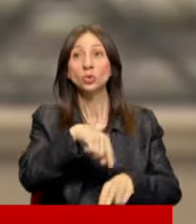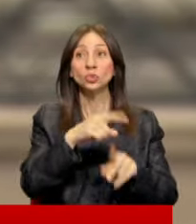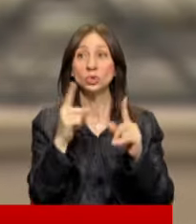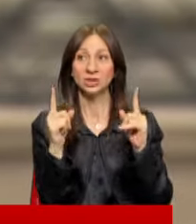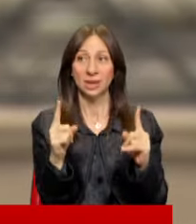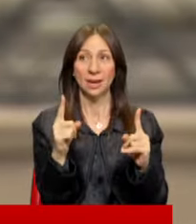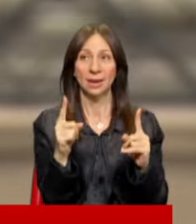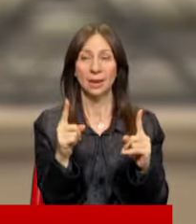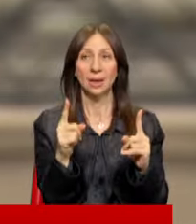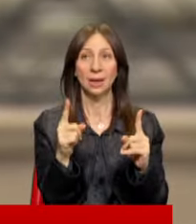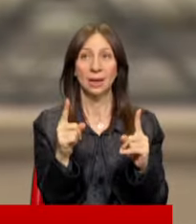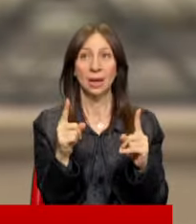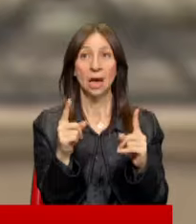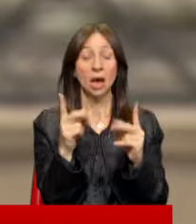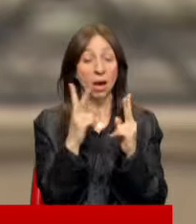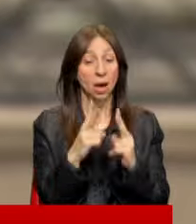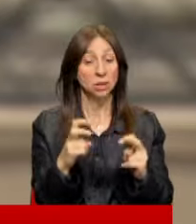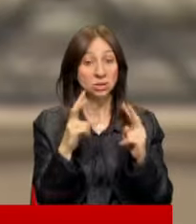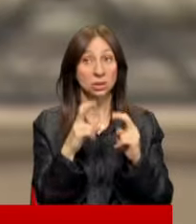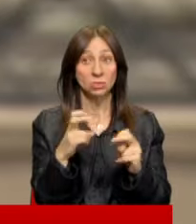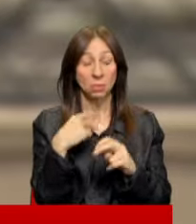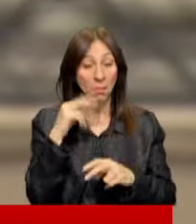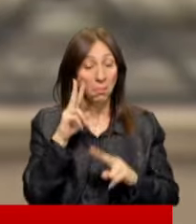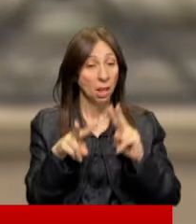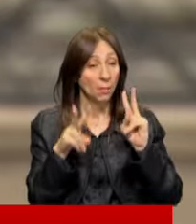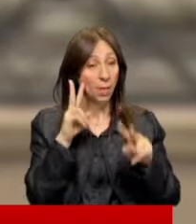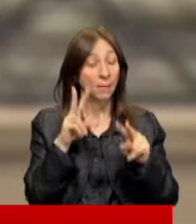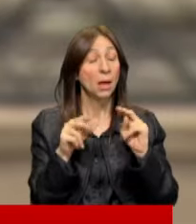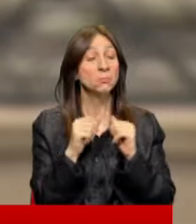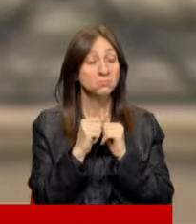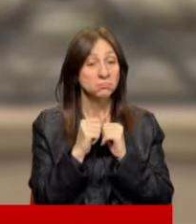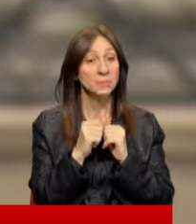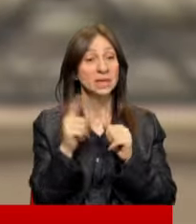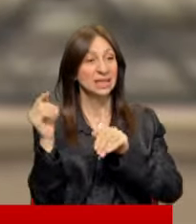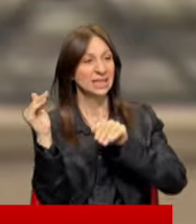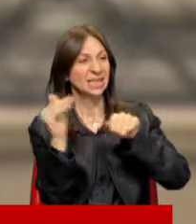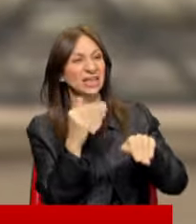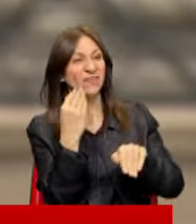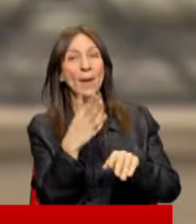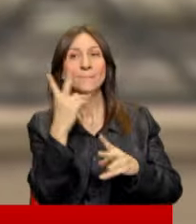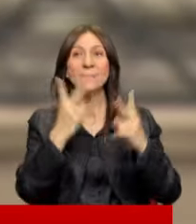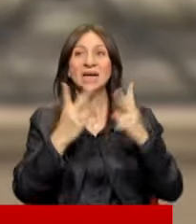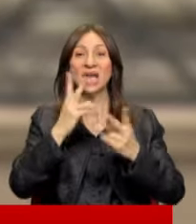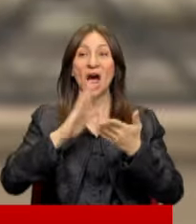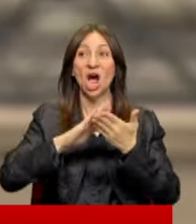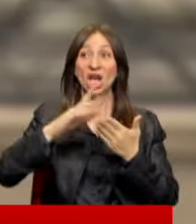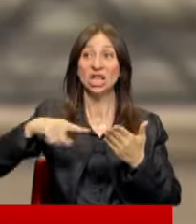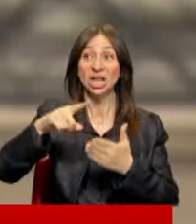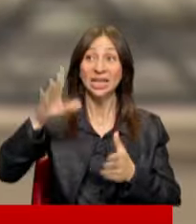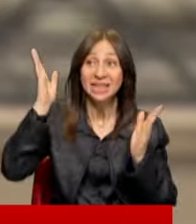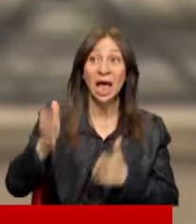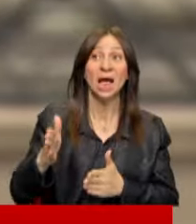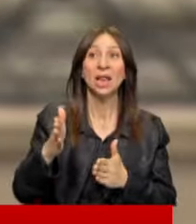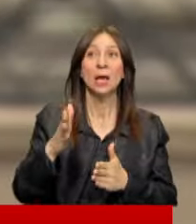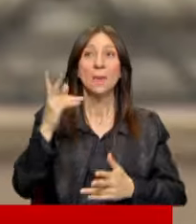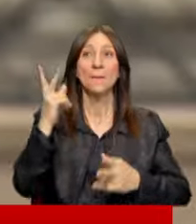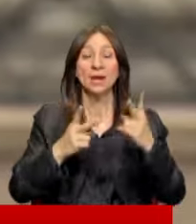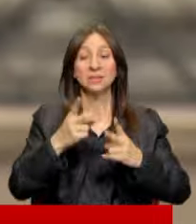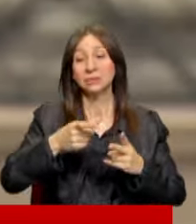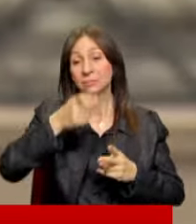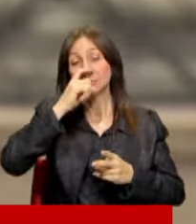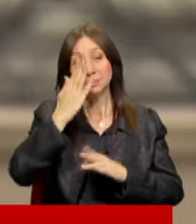süreçte, araştırmalarım sırasında da onu gördüm. Kendisine destek olan bazı silah arkadaşları da dahil, kimi